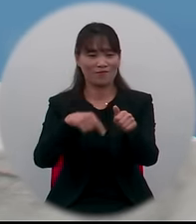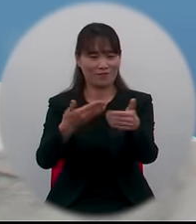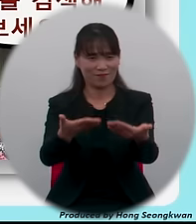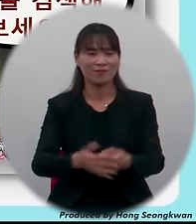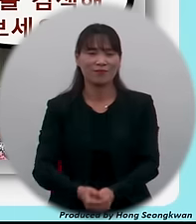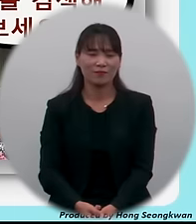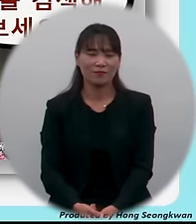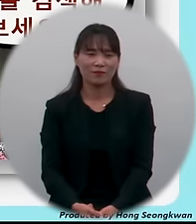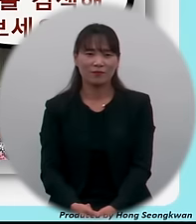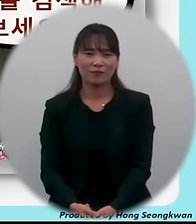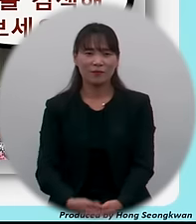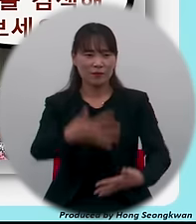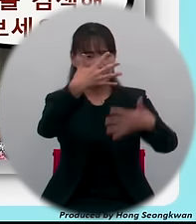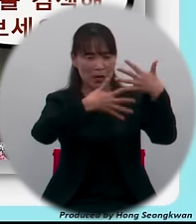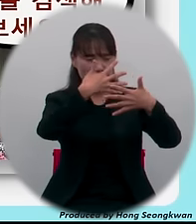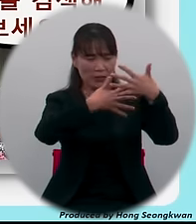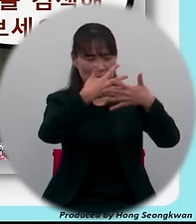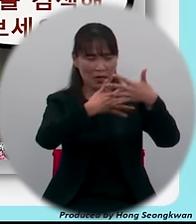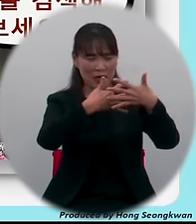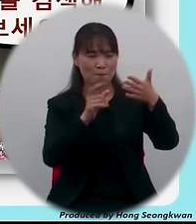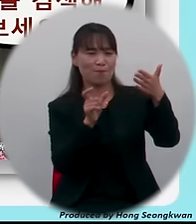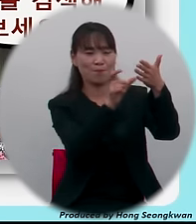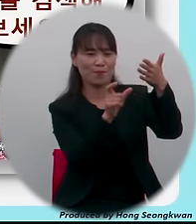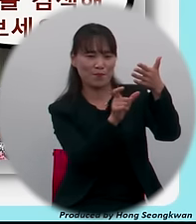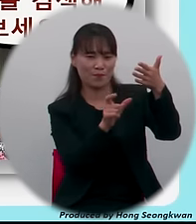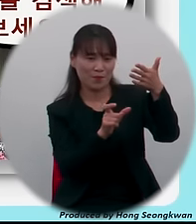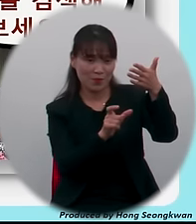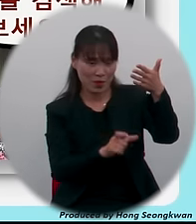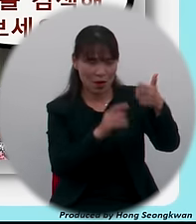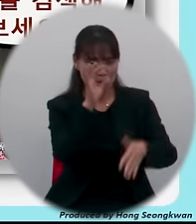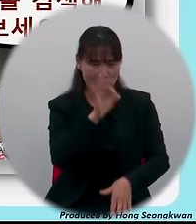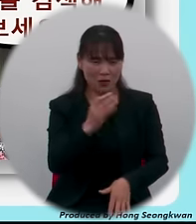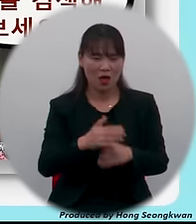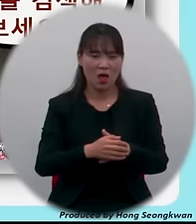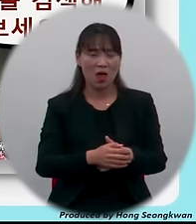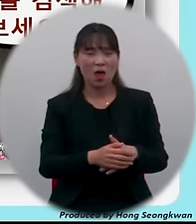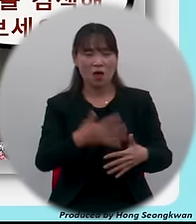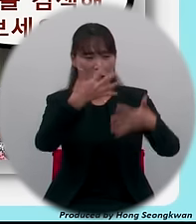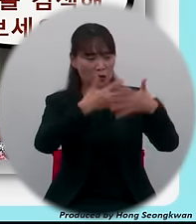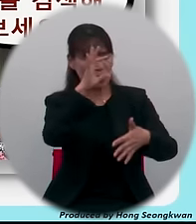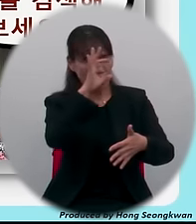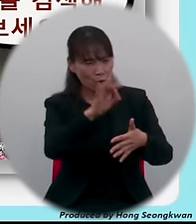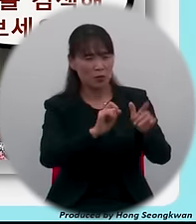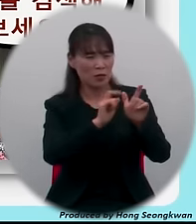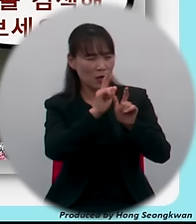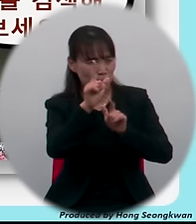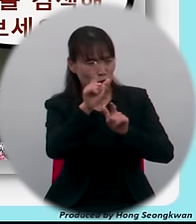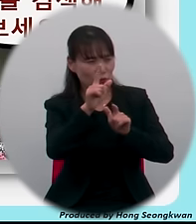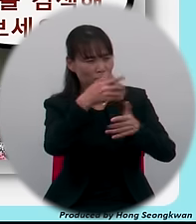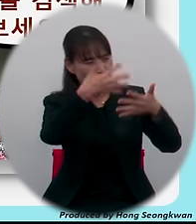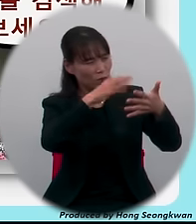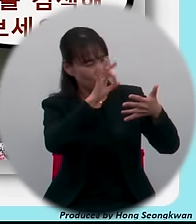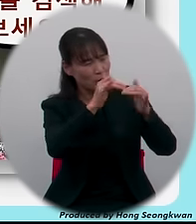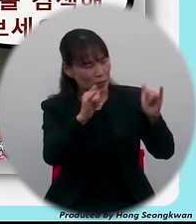드릴게요 첫 번째는 영상에 달린 댓글대로 확인해 보세요 그러면 그 영상에 주 구독자의 성향을 알 수가 있습니다 이게